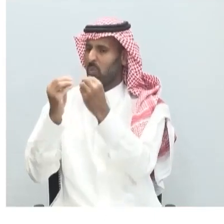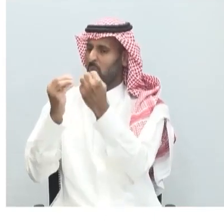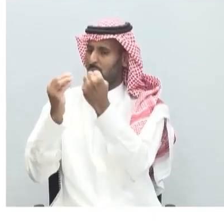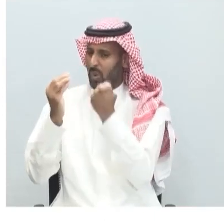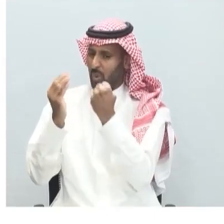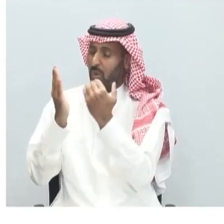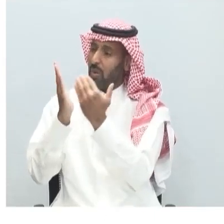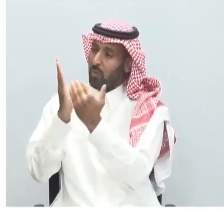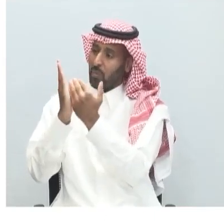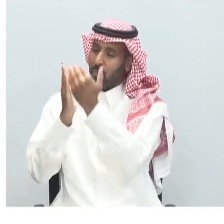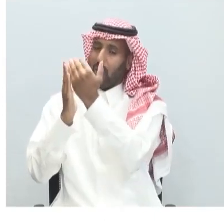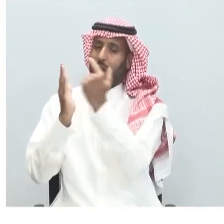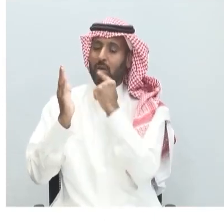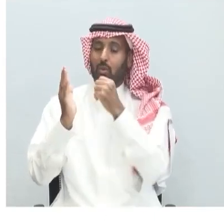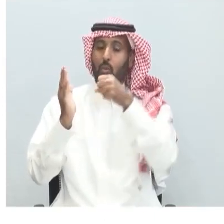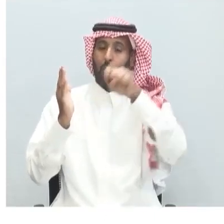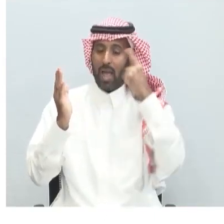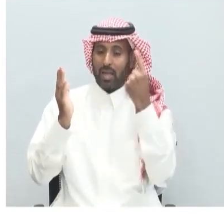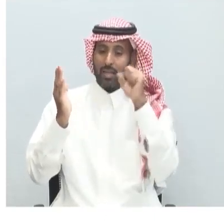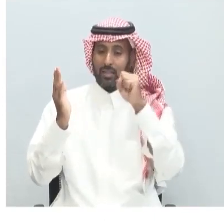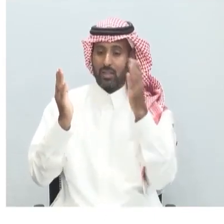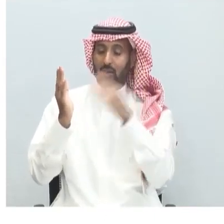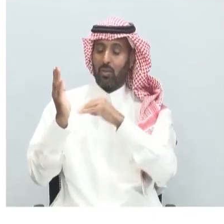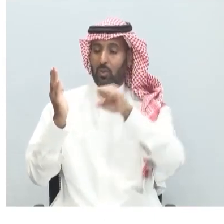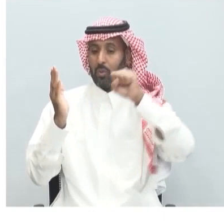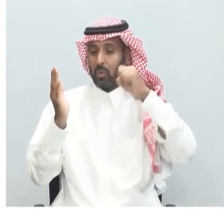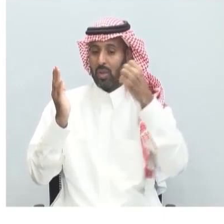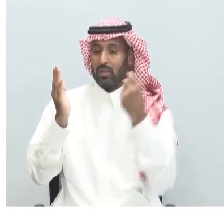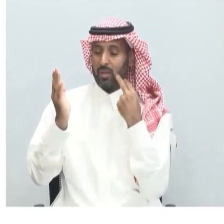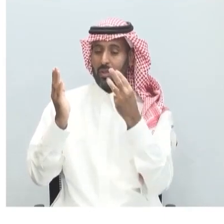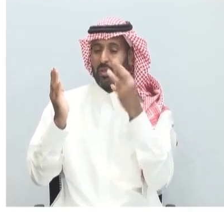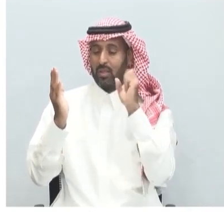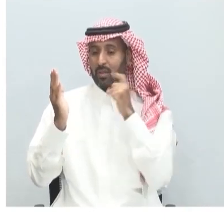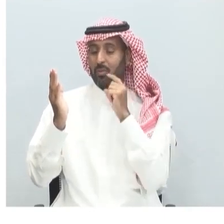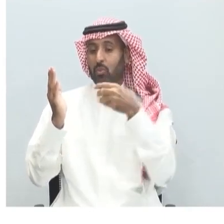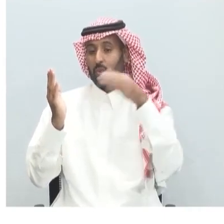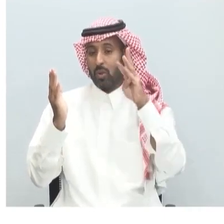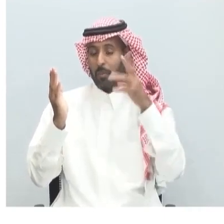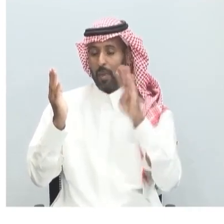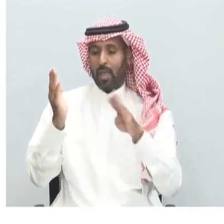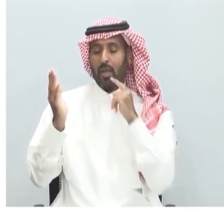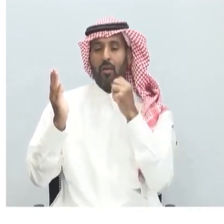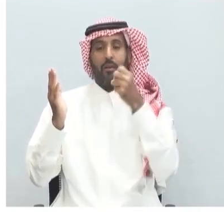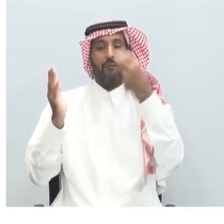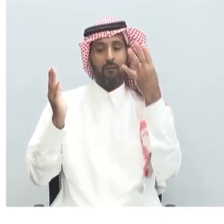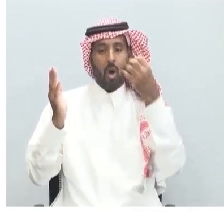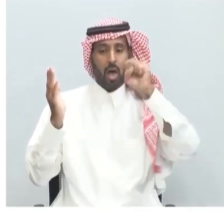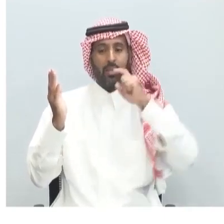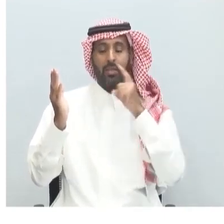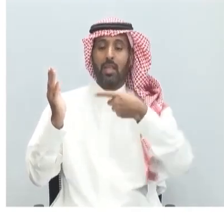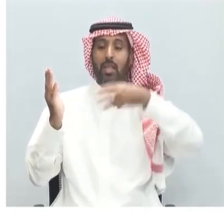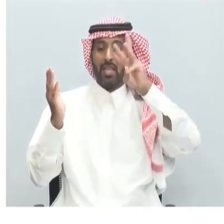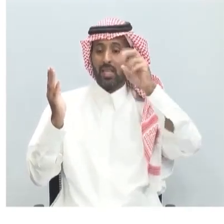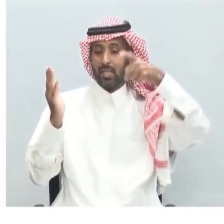وان اس تو اس تو بي 3 اس 3 بي 4 اس 3 دي